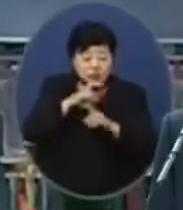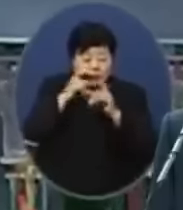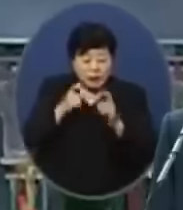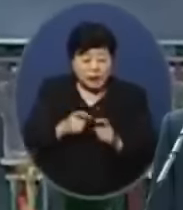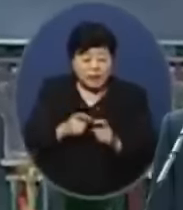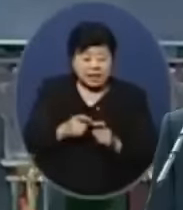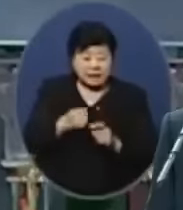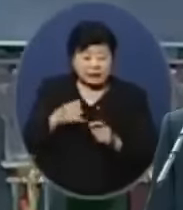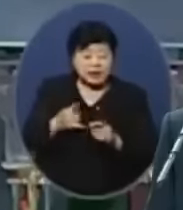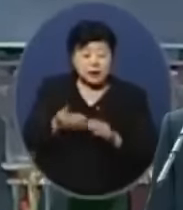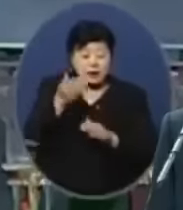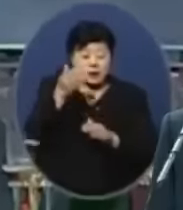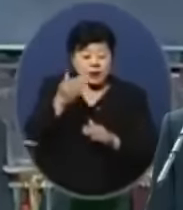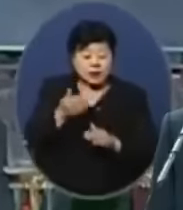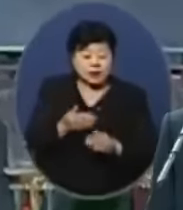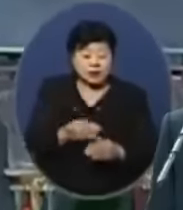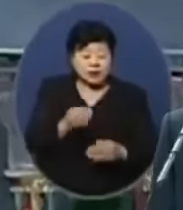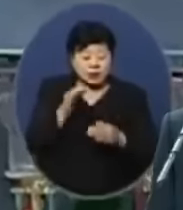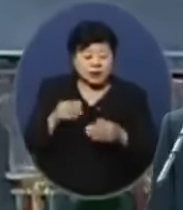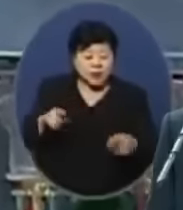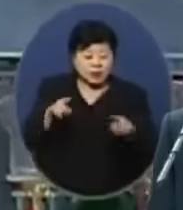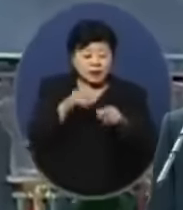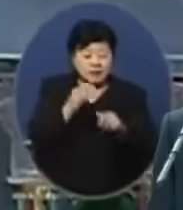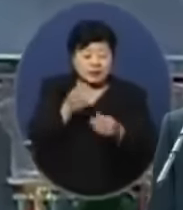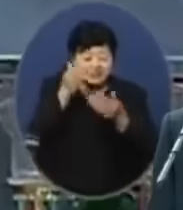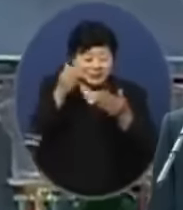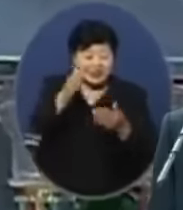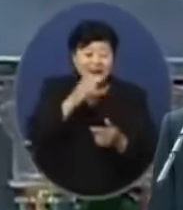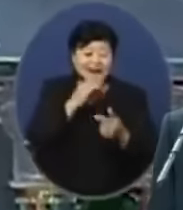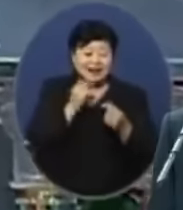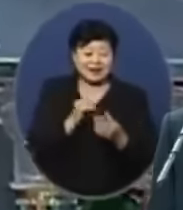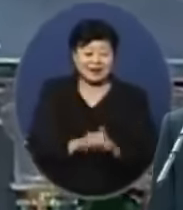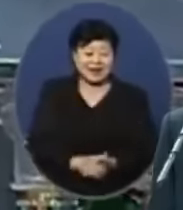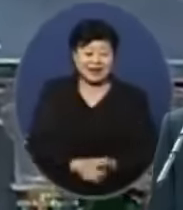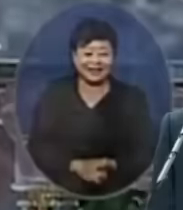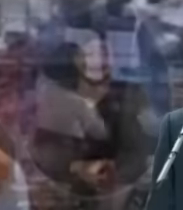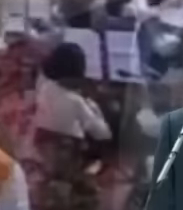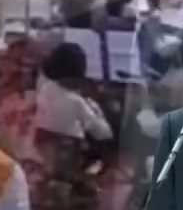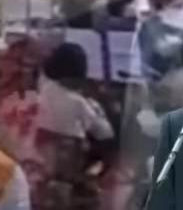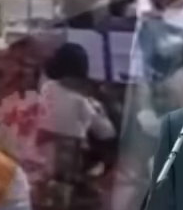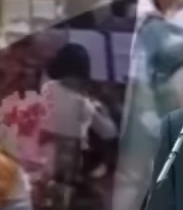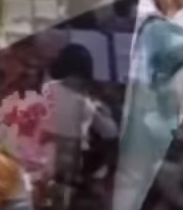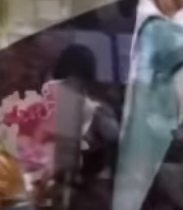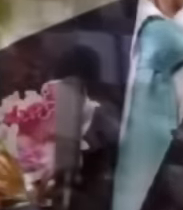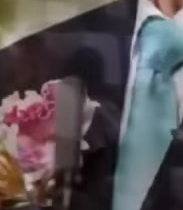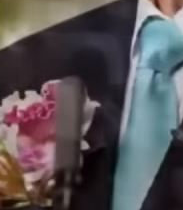개인 가정생활 자녀 위에 넘치도록 함께 계실지어다. 아멘.